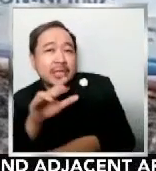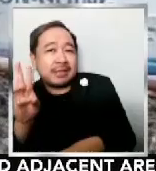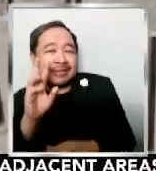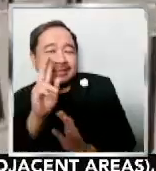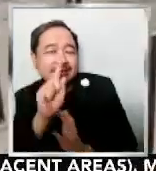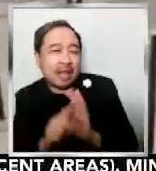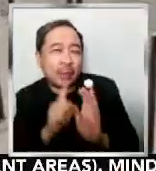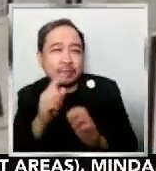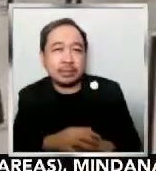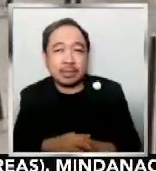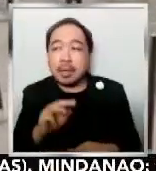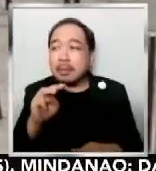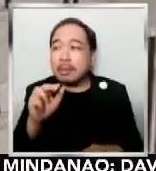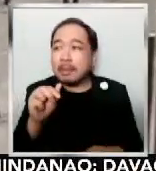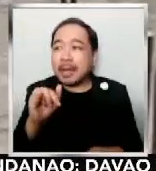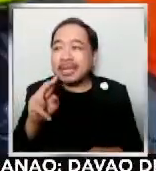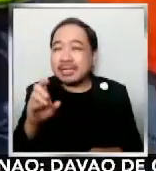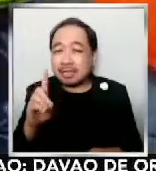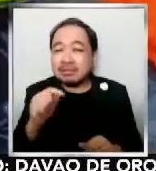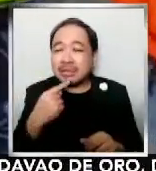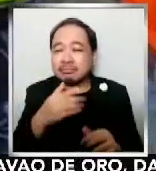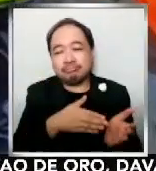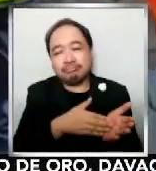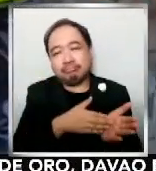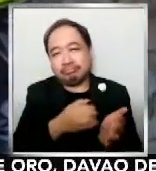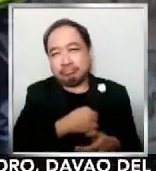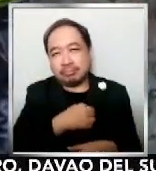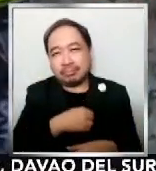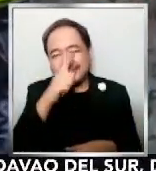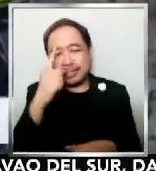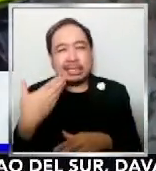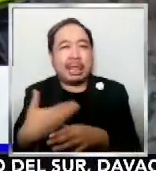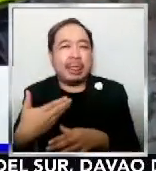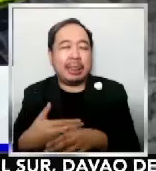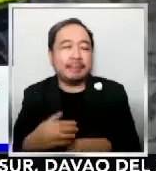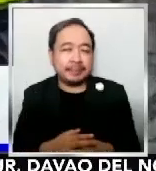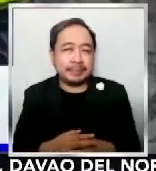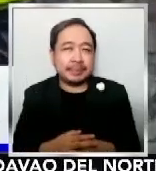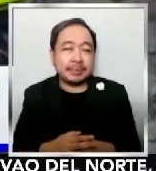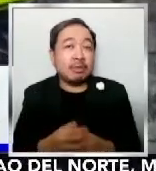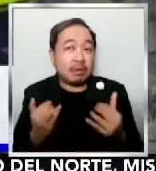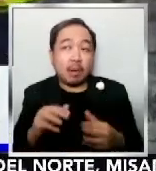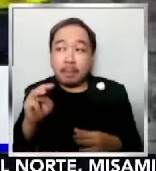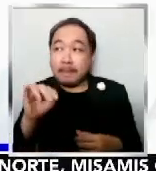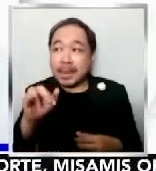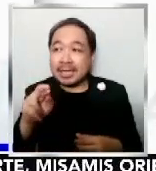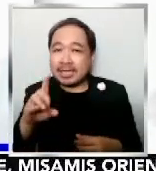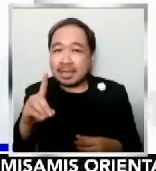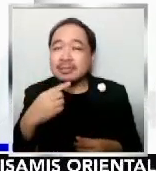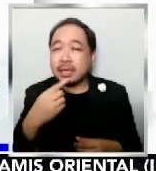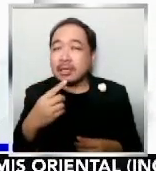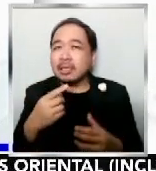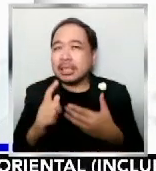ng Maynilad dahil sa abalang dulot nito. Nag-abiso na rin ng Maynilad na pansamantalang makararanas ng kawalan ng tubig ang